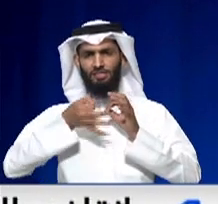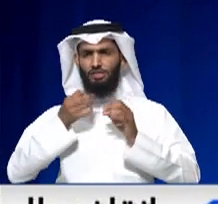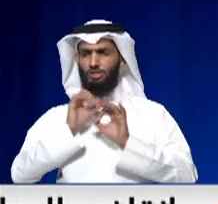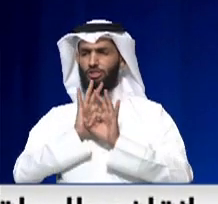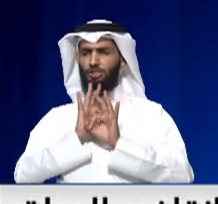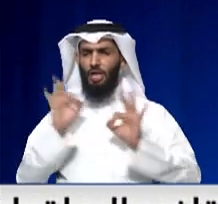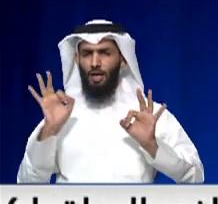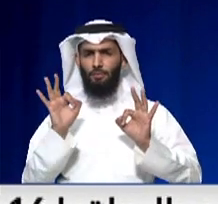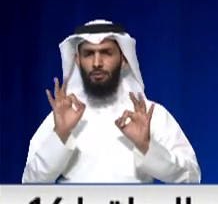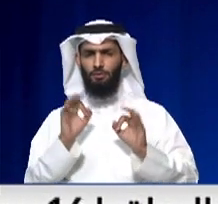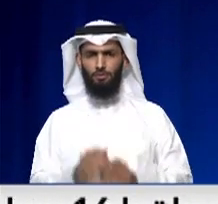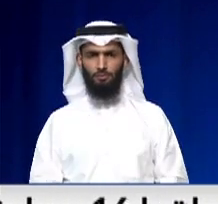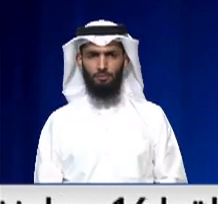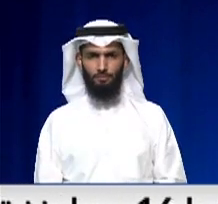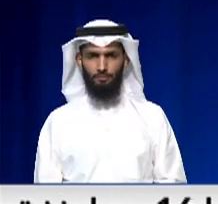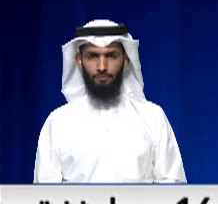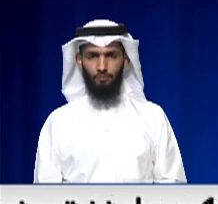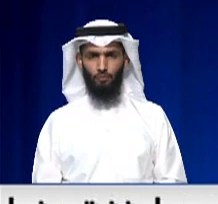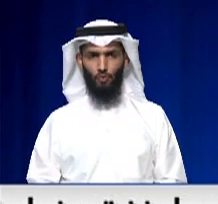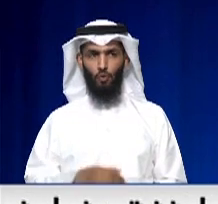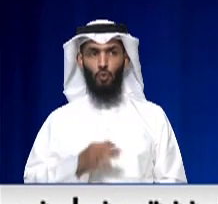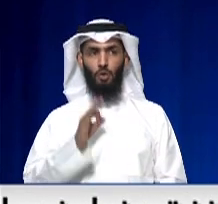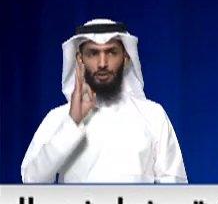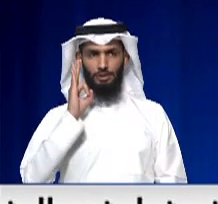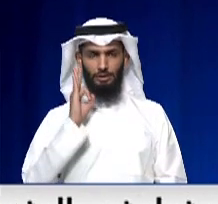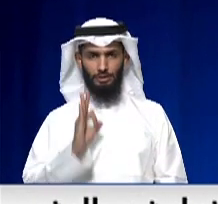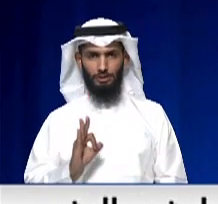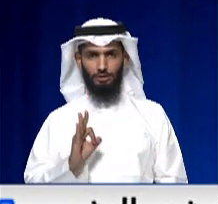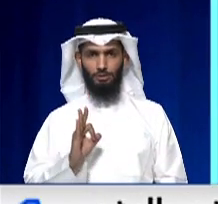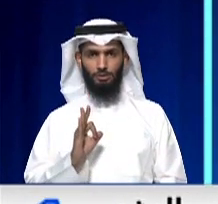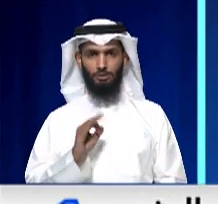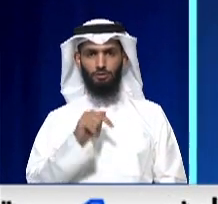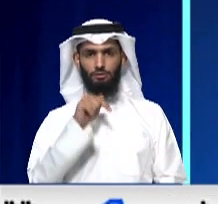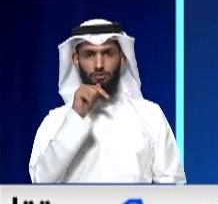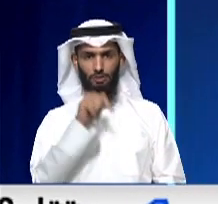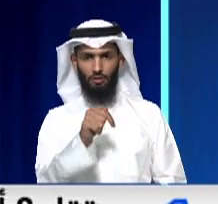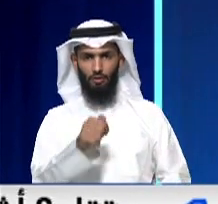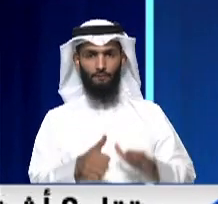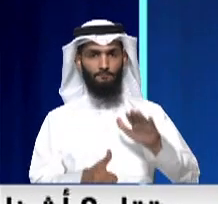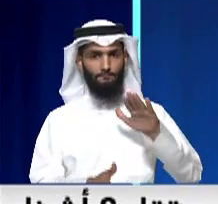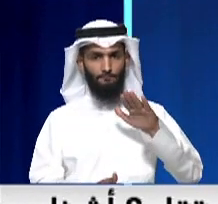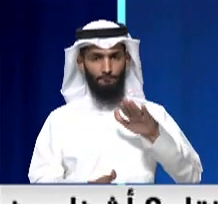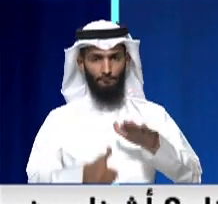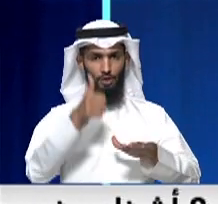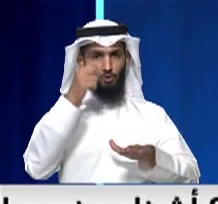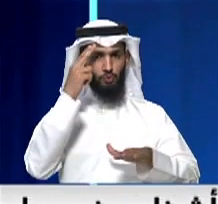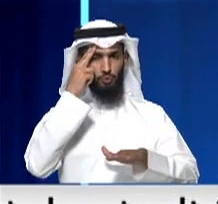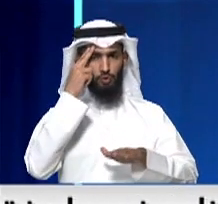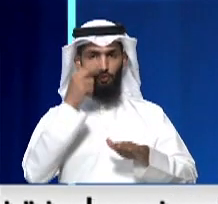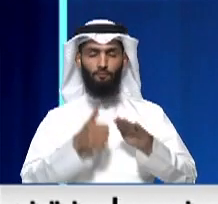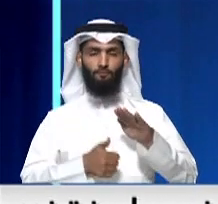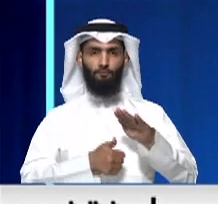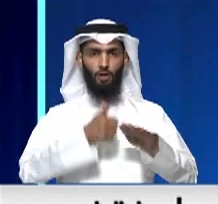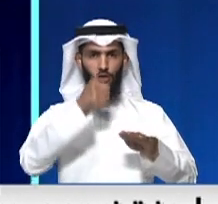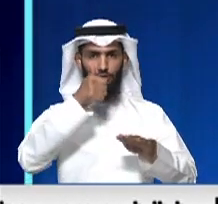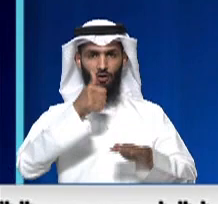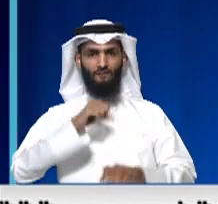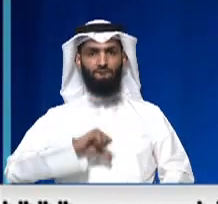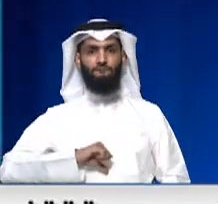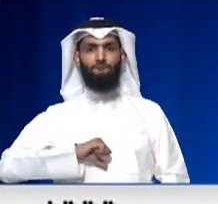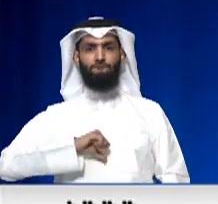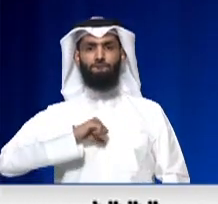الميادين ومؤكدا سموه رعاه الله ان هذا الانجاز الكبير هو مصدر فخر